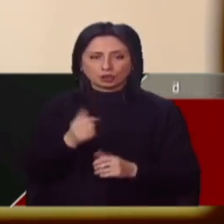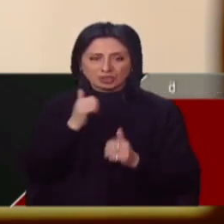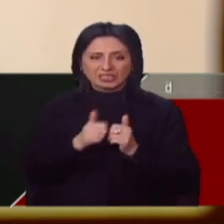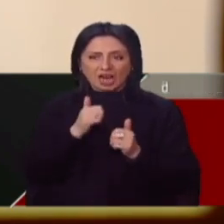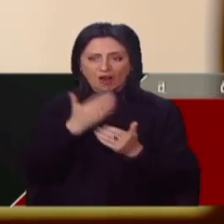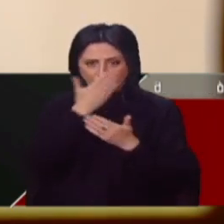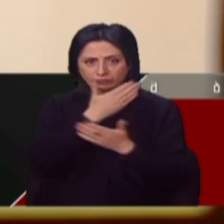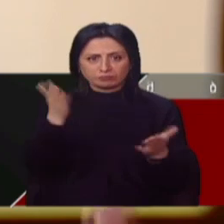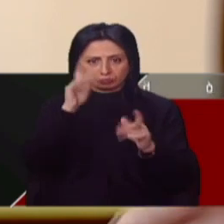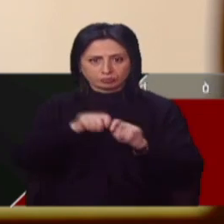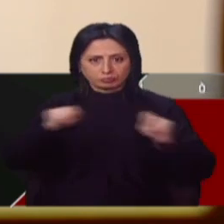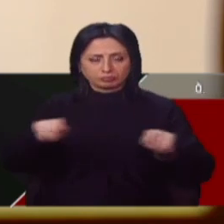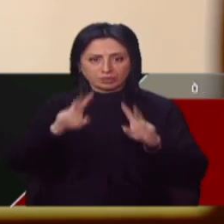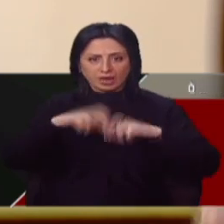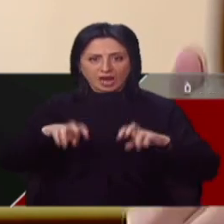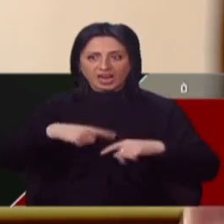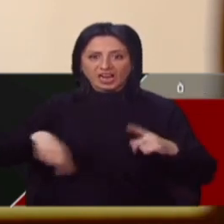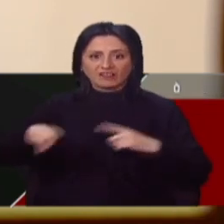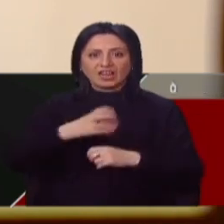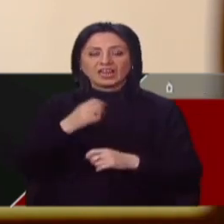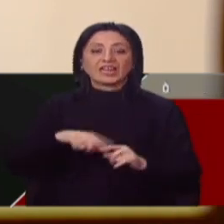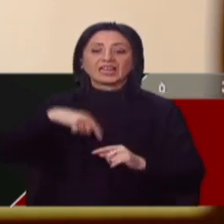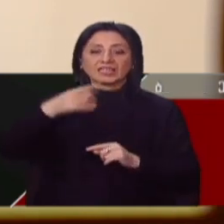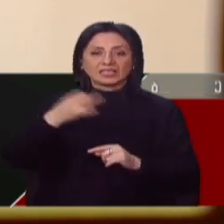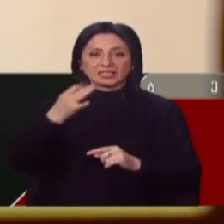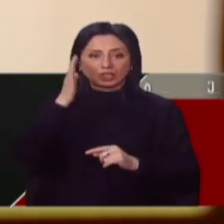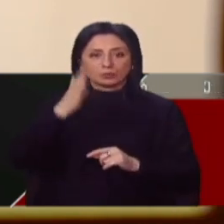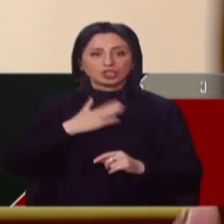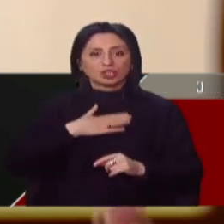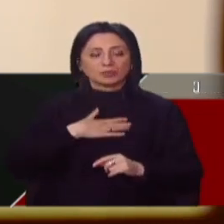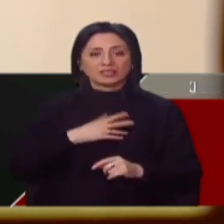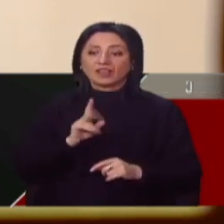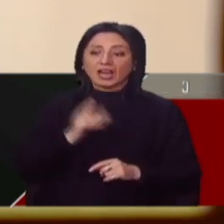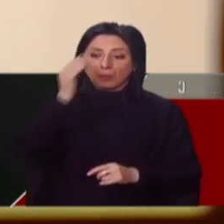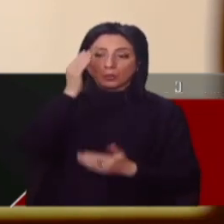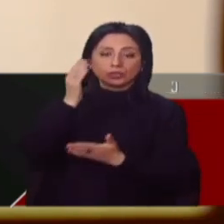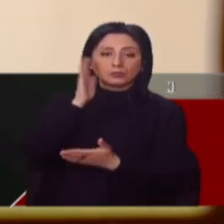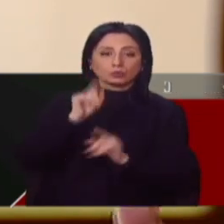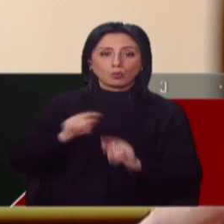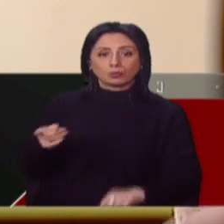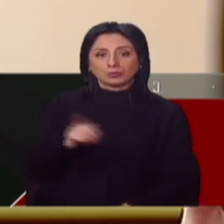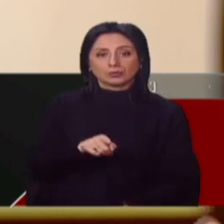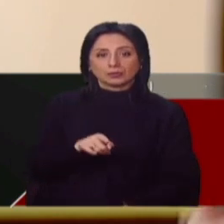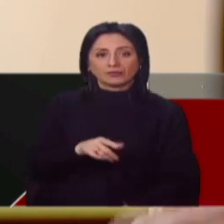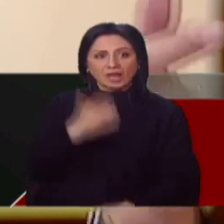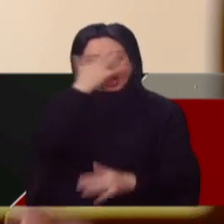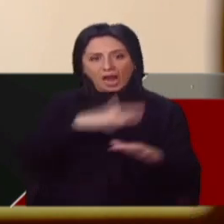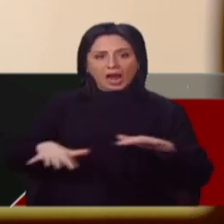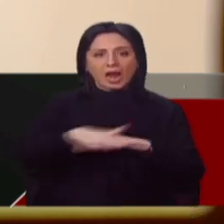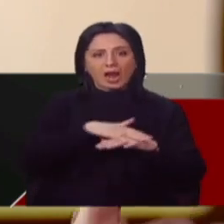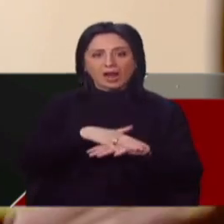saqovltao saxao ganxilobshis da amis shemdgem kidev saintereso ikneba. Chemtvis ra pozitsia ekneba am